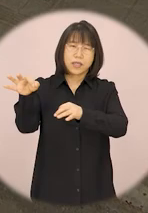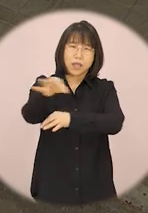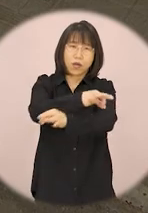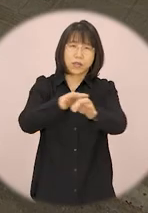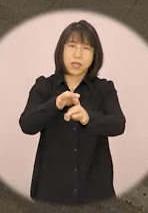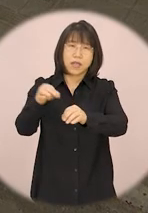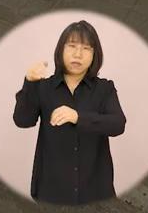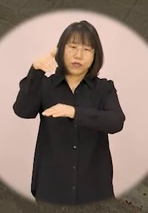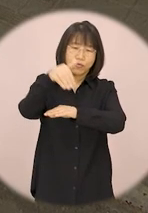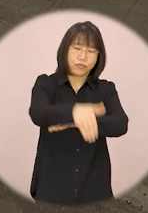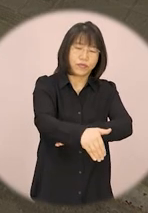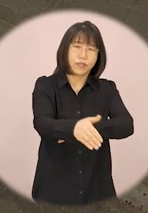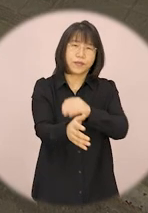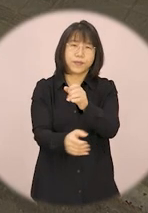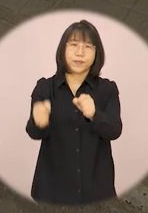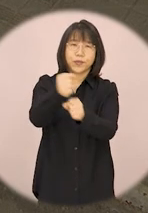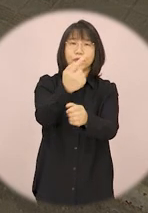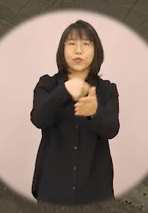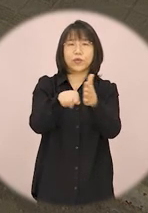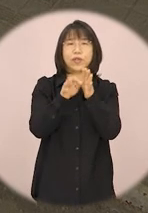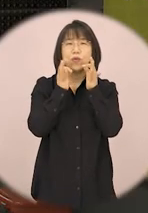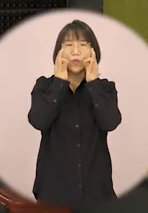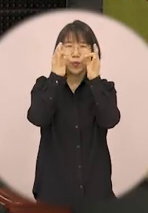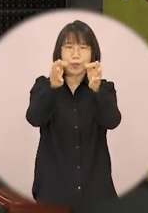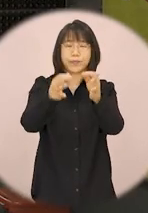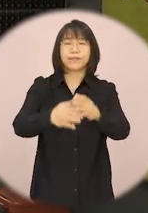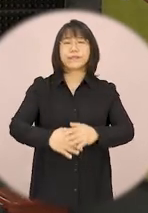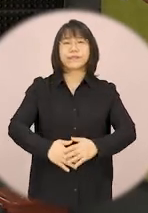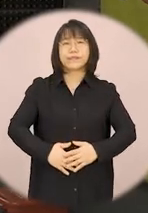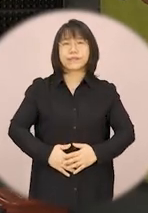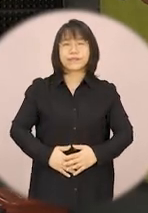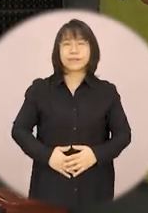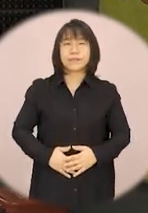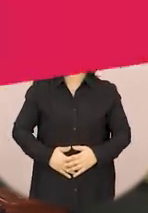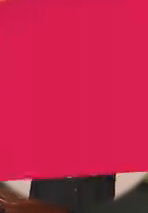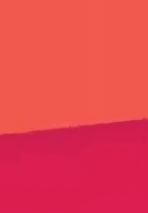인해 침체된 지역경제 살리기에 총력을 기울이고 있습니다